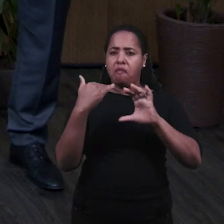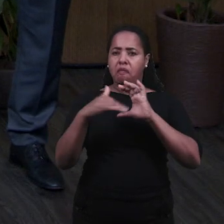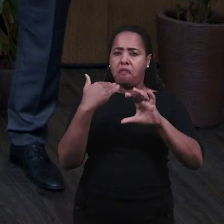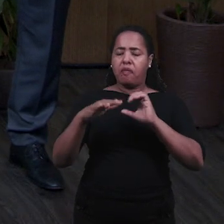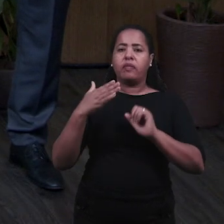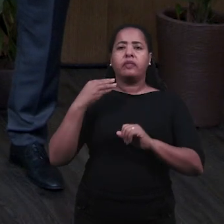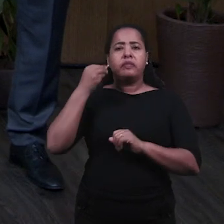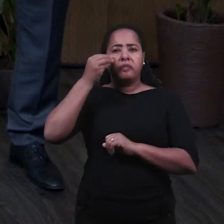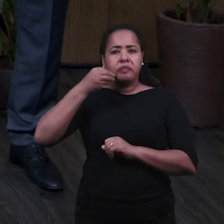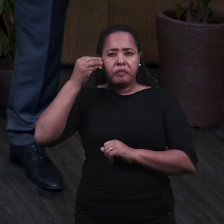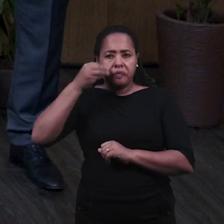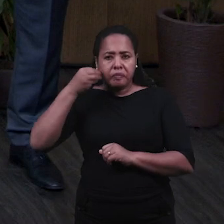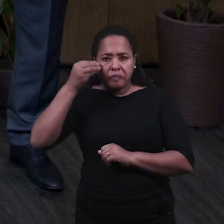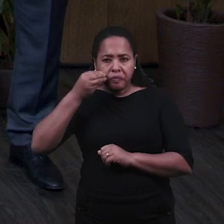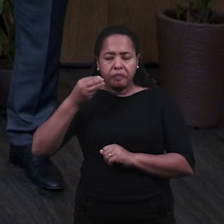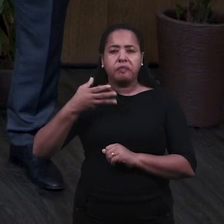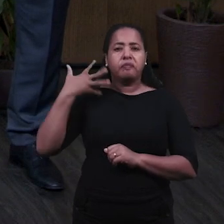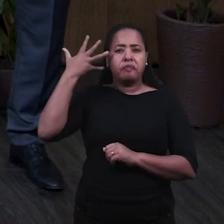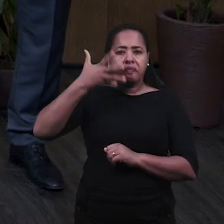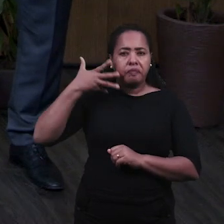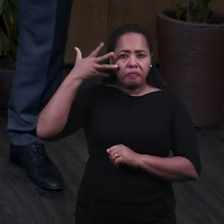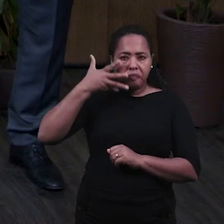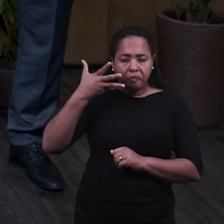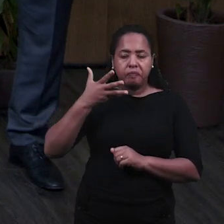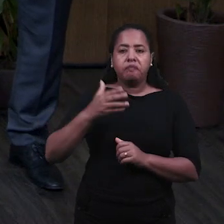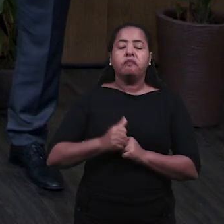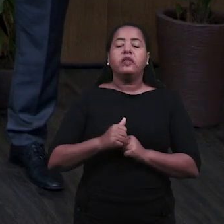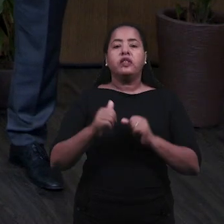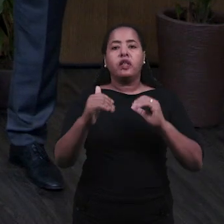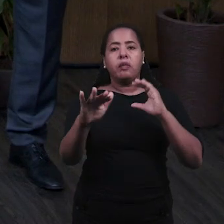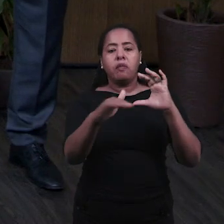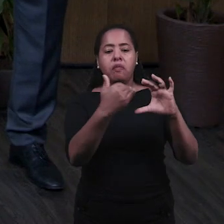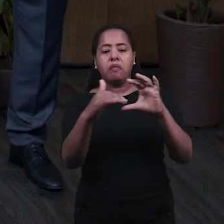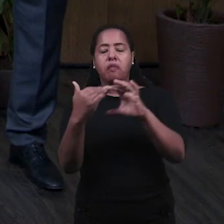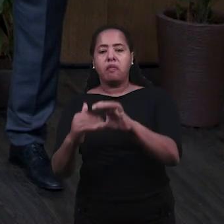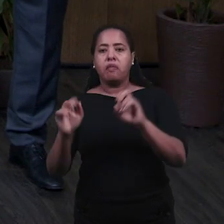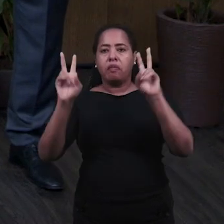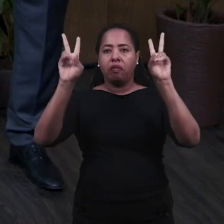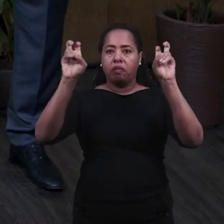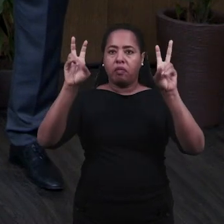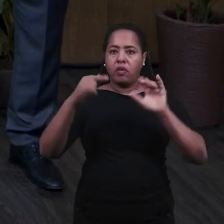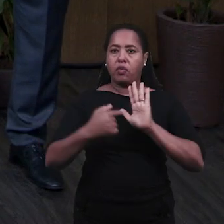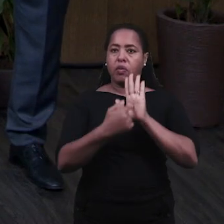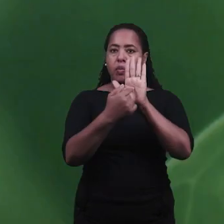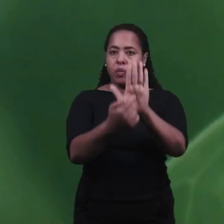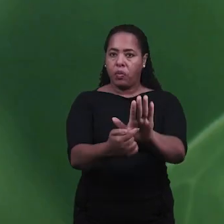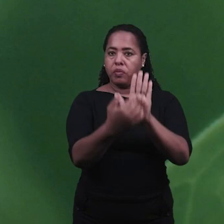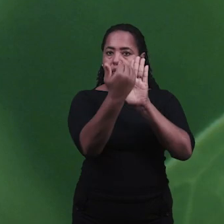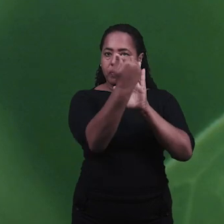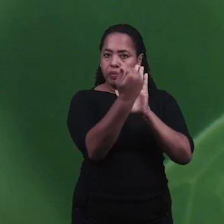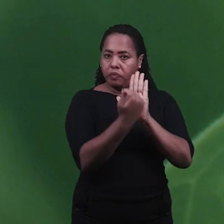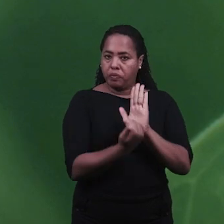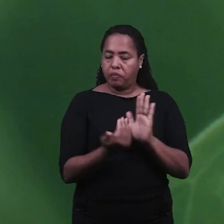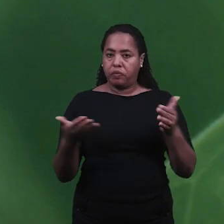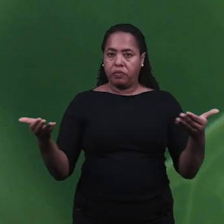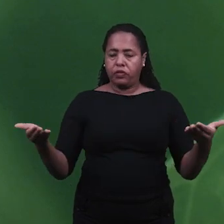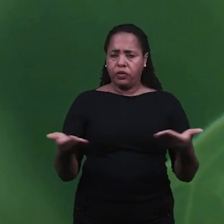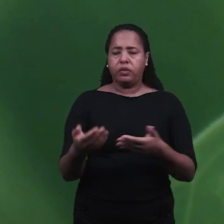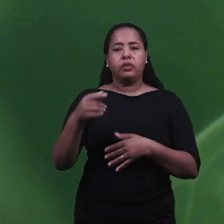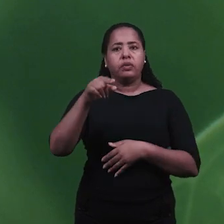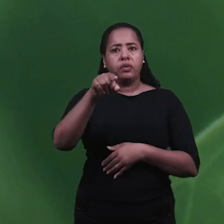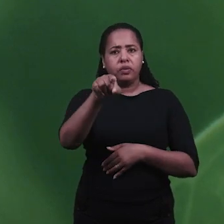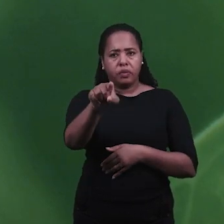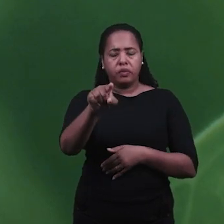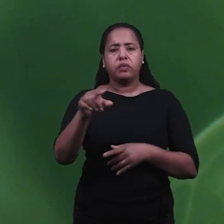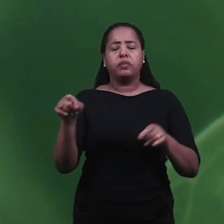messages, des expériences, des participations dans les sujets présentés dans ce